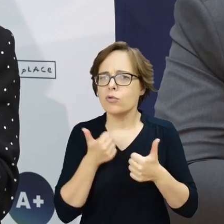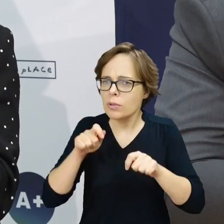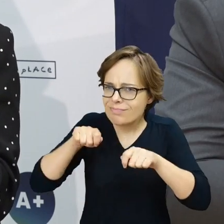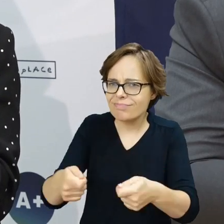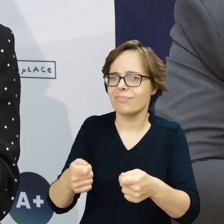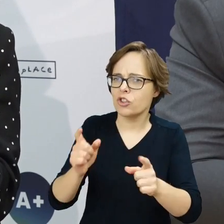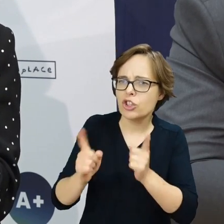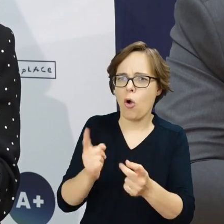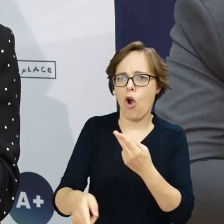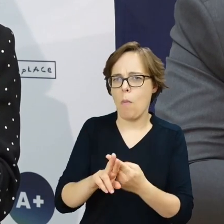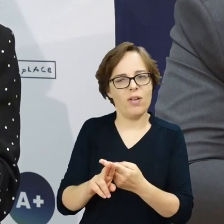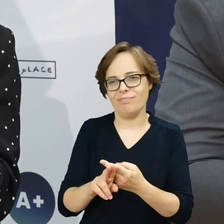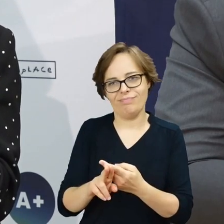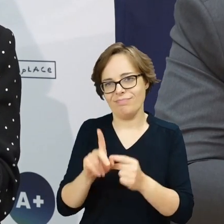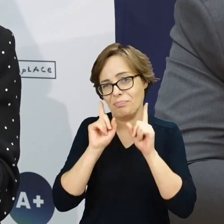szybciej.